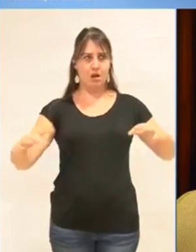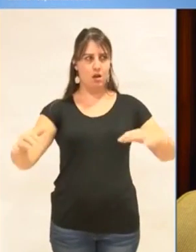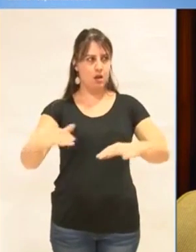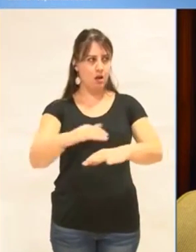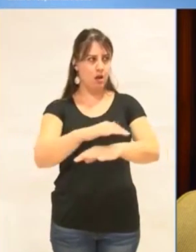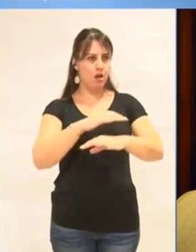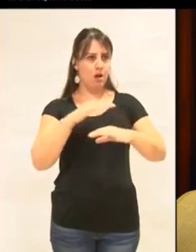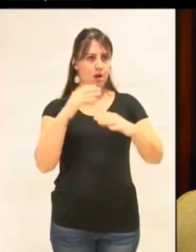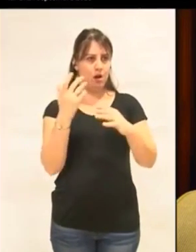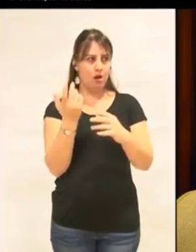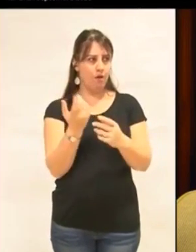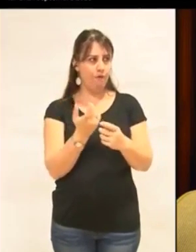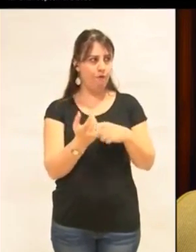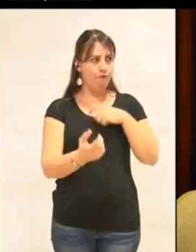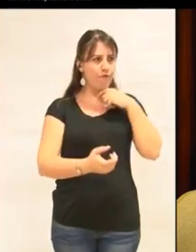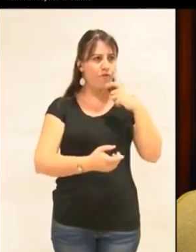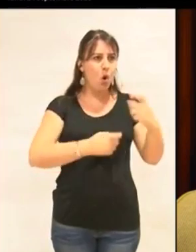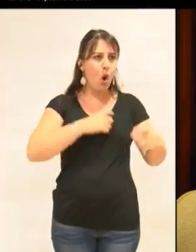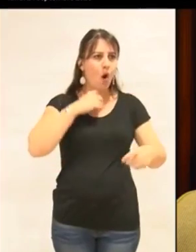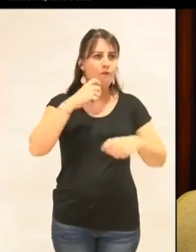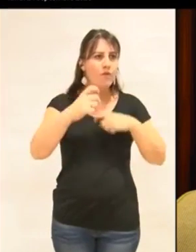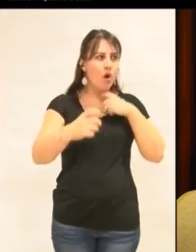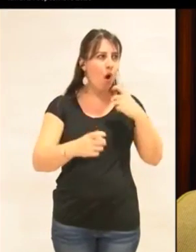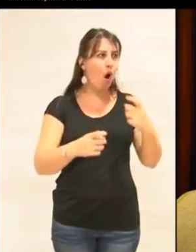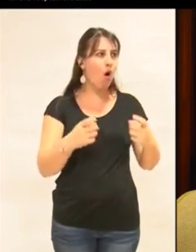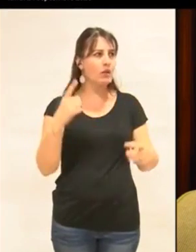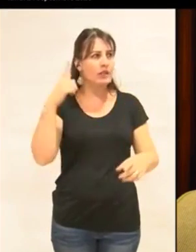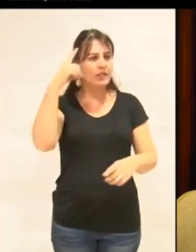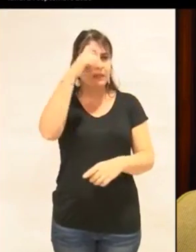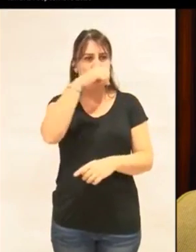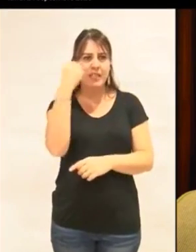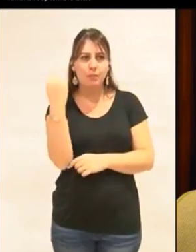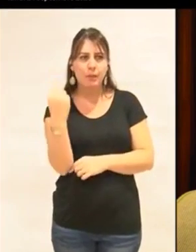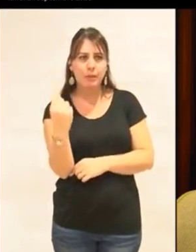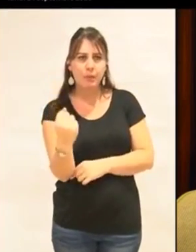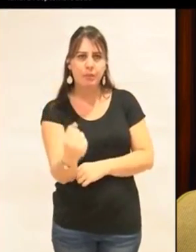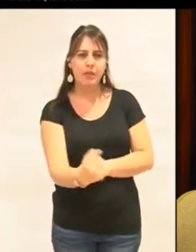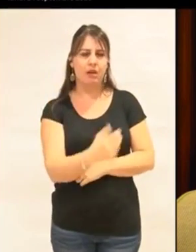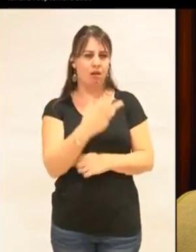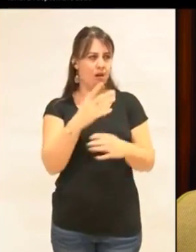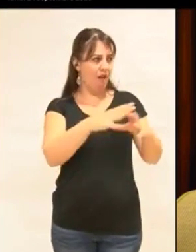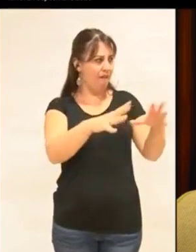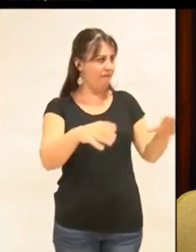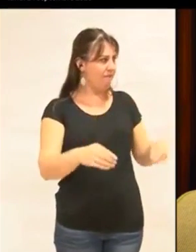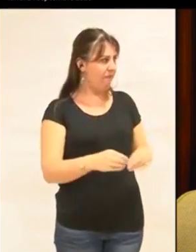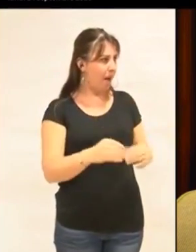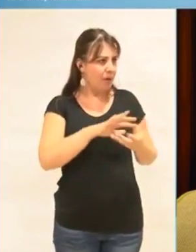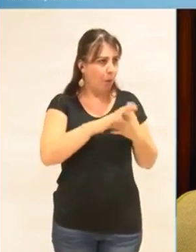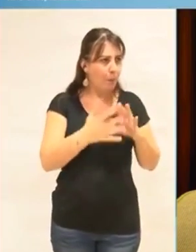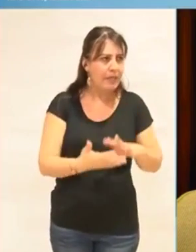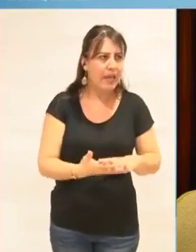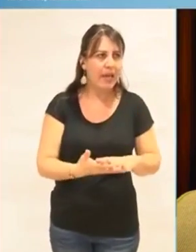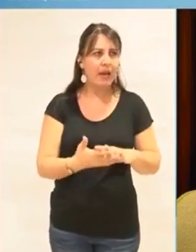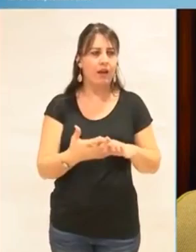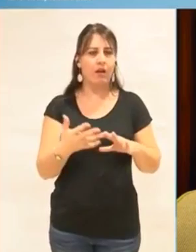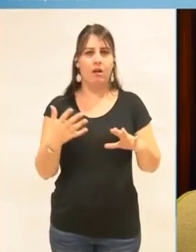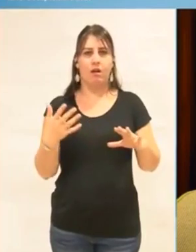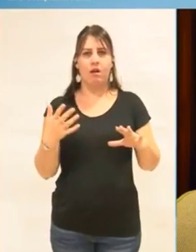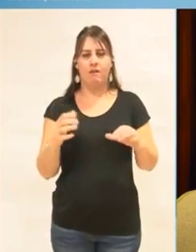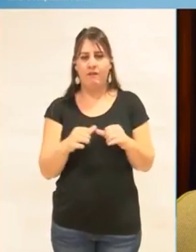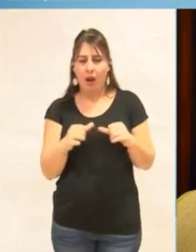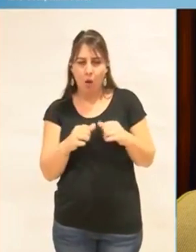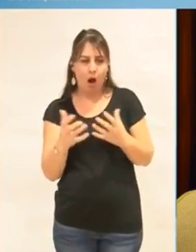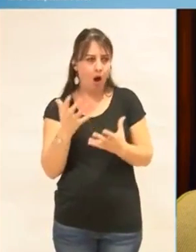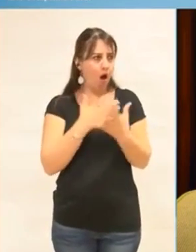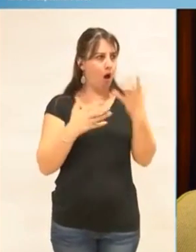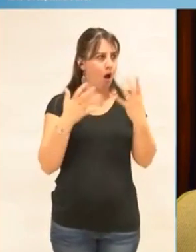violence est de plus en plus difficile à vivre pour les familles, pour l'inquiétude que cela peut créer. Il y a une